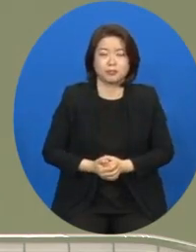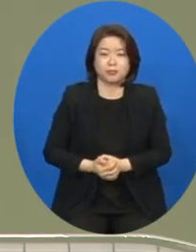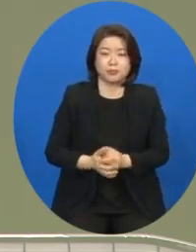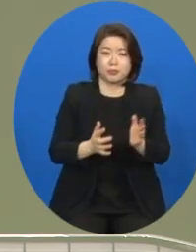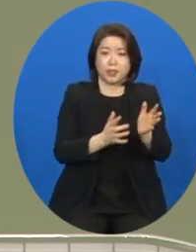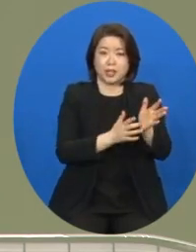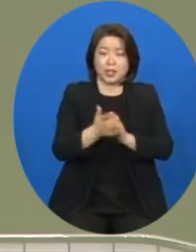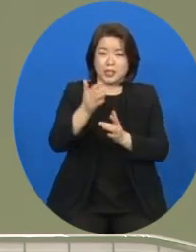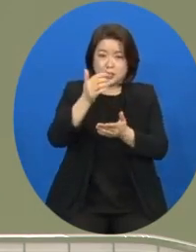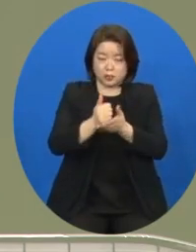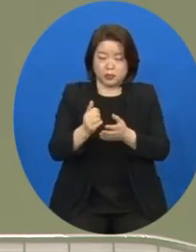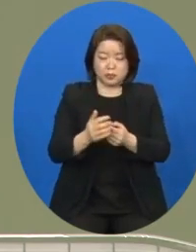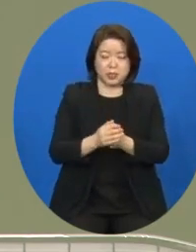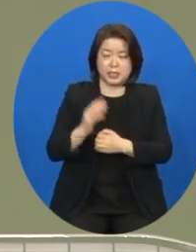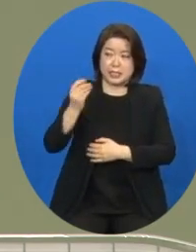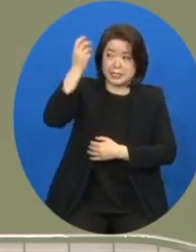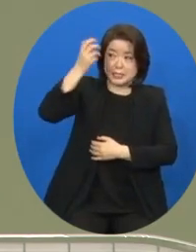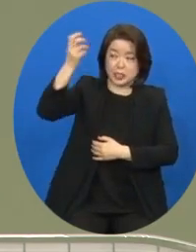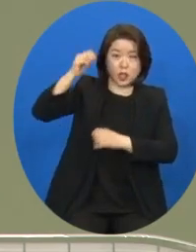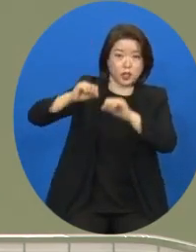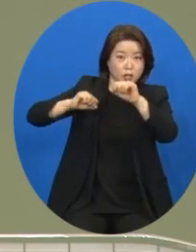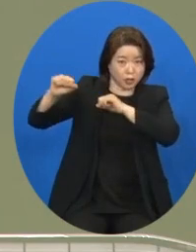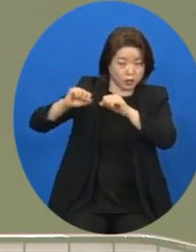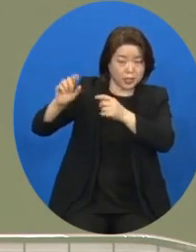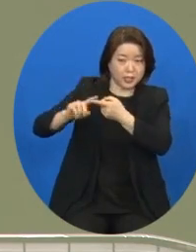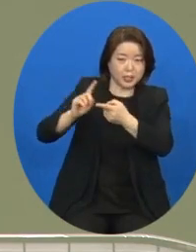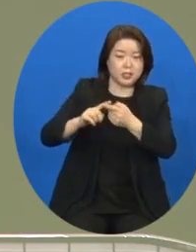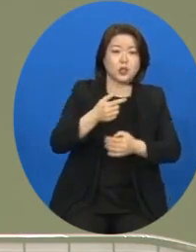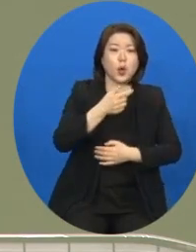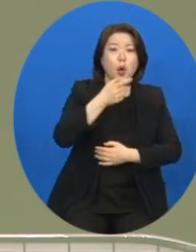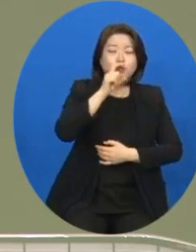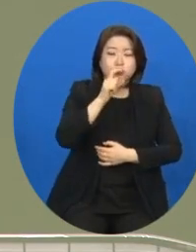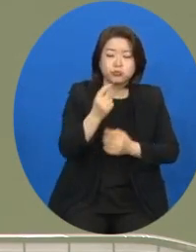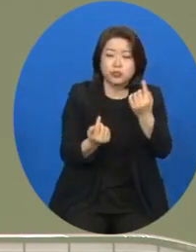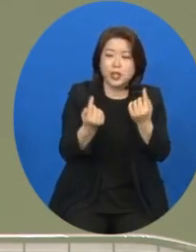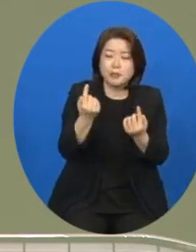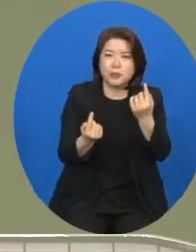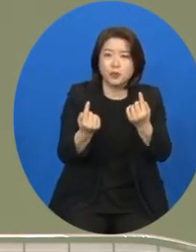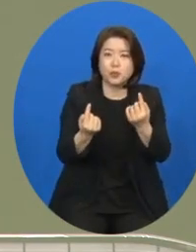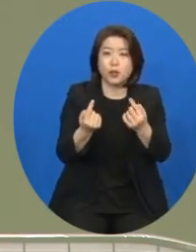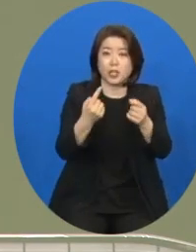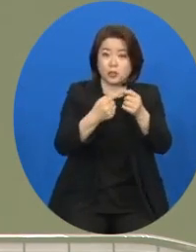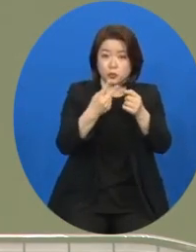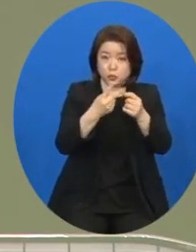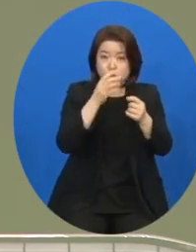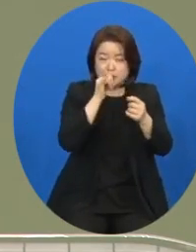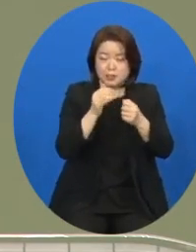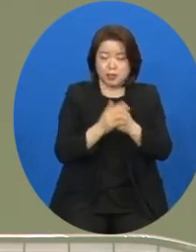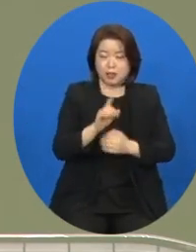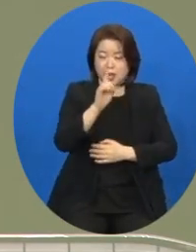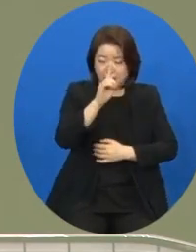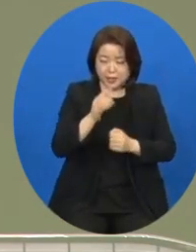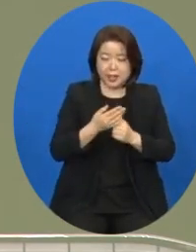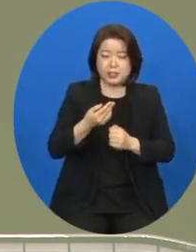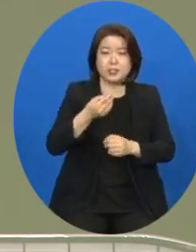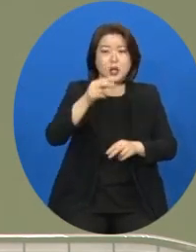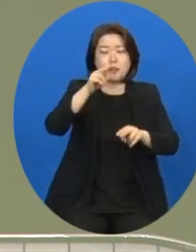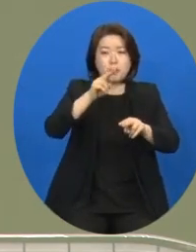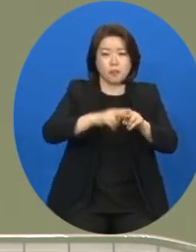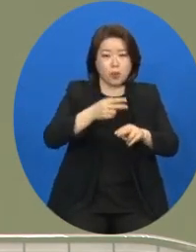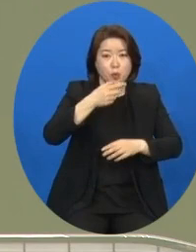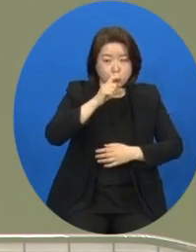예수님께서 성령의 역사를 물에 비유하신 경우가 두 경우가 있습니다. 하나는 샘물이고 하나는